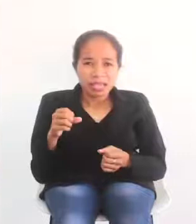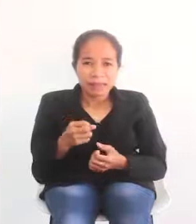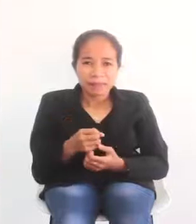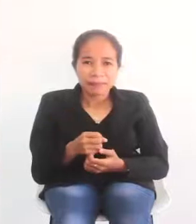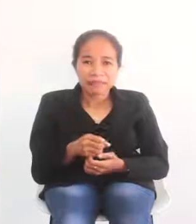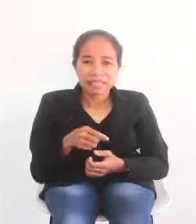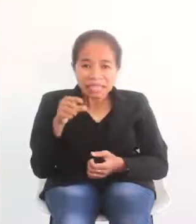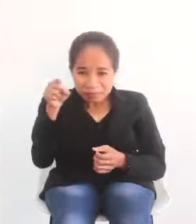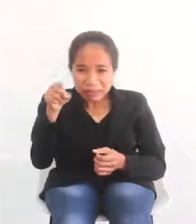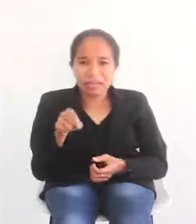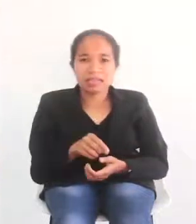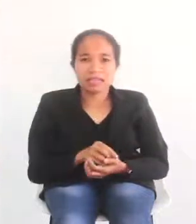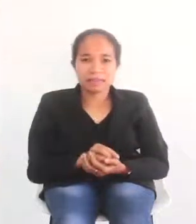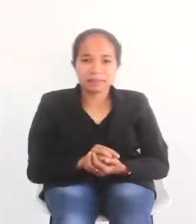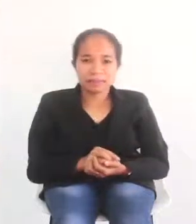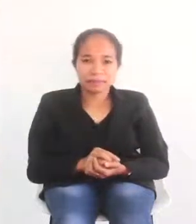Nia makne.